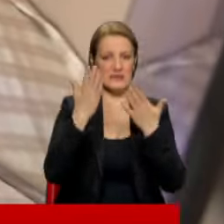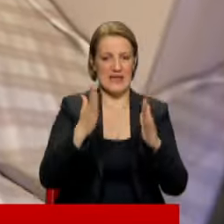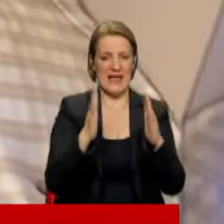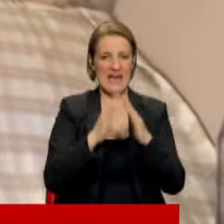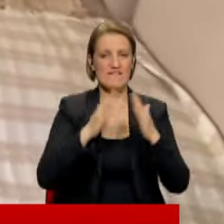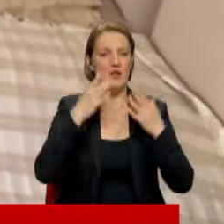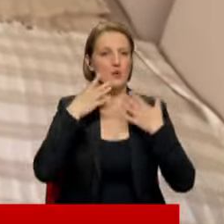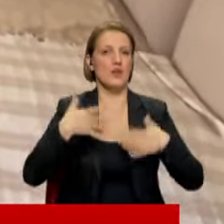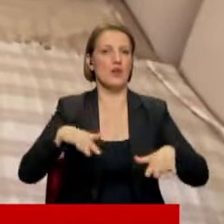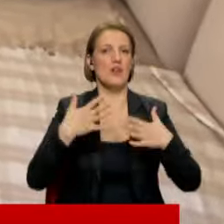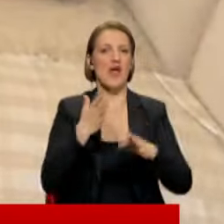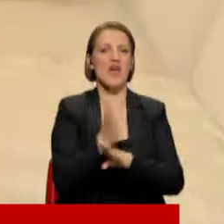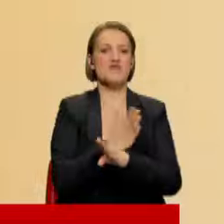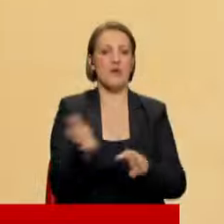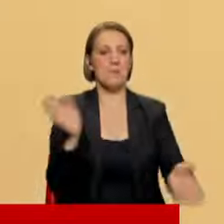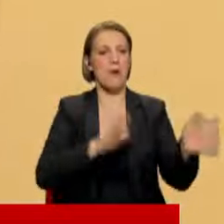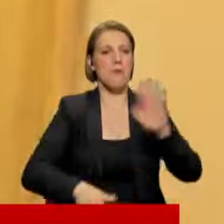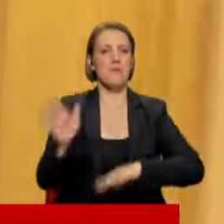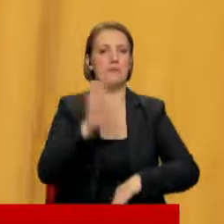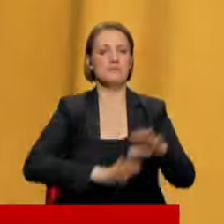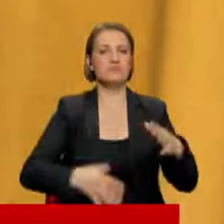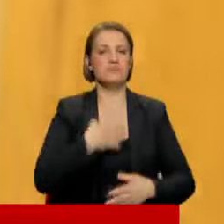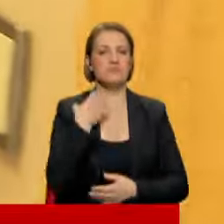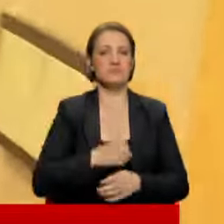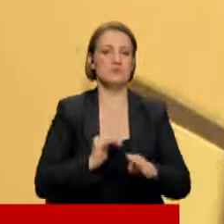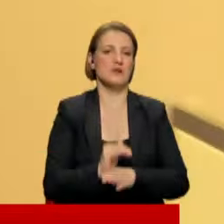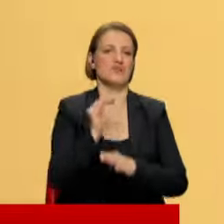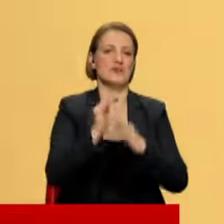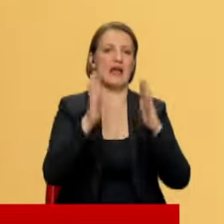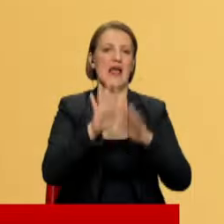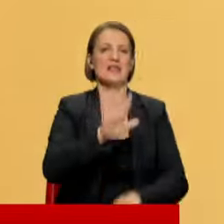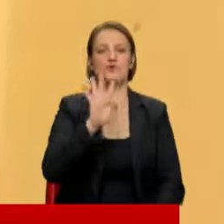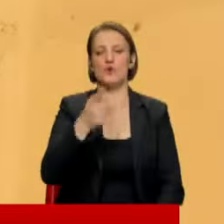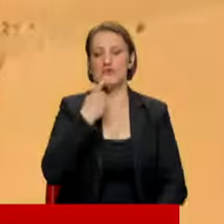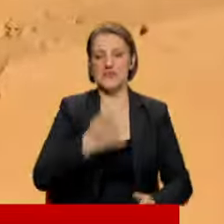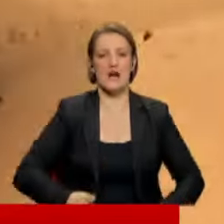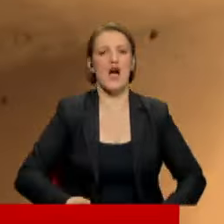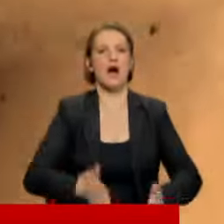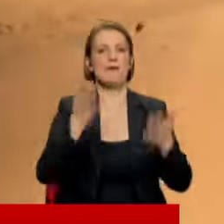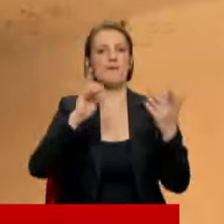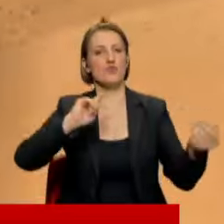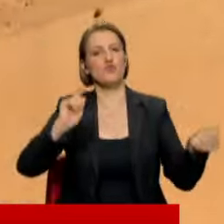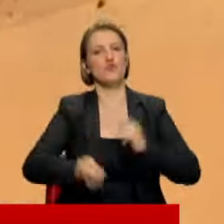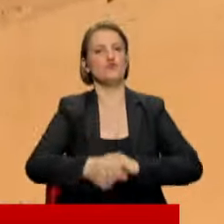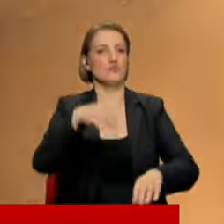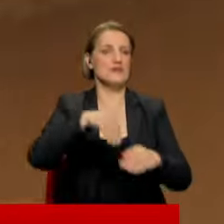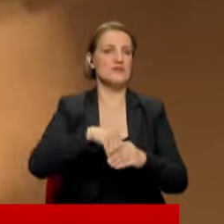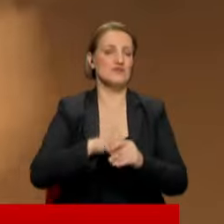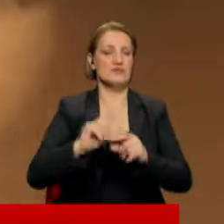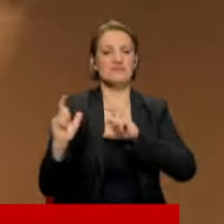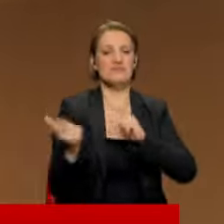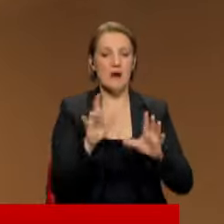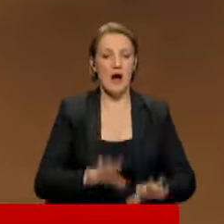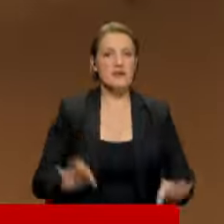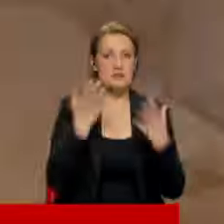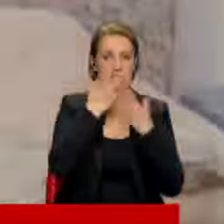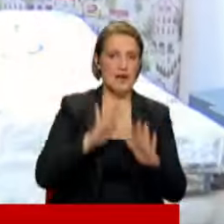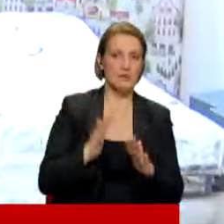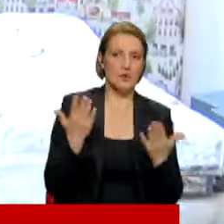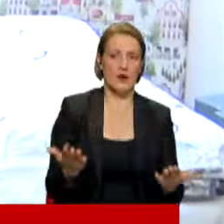evleri de çürük eşyalarını topladılar endişeyle yaşadıkları 54 yıllık apartmanın dönüşümü için taşınmaya hazır